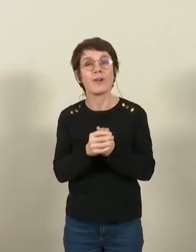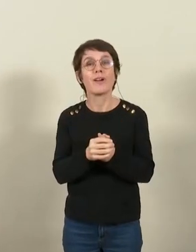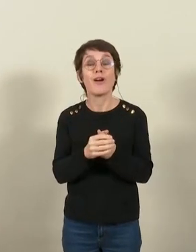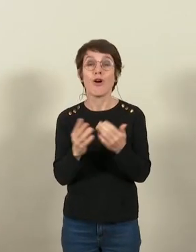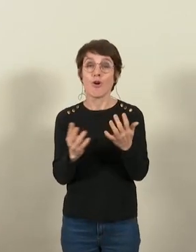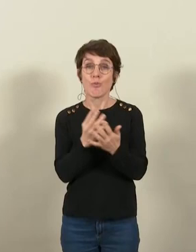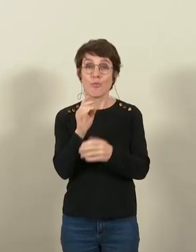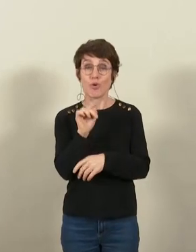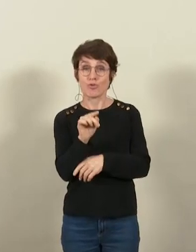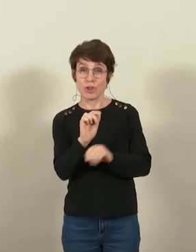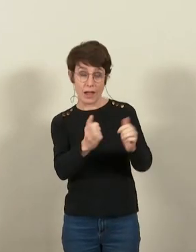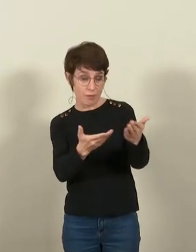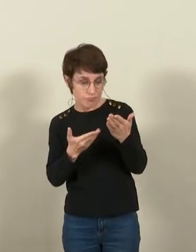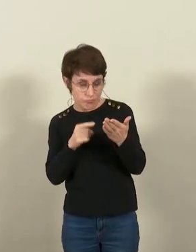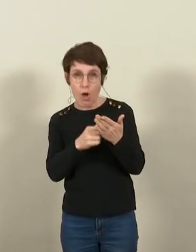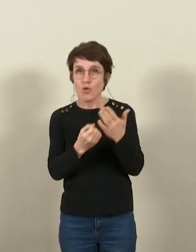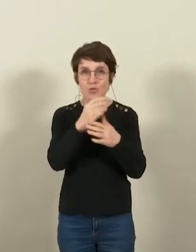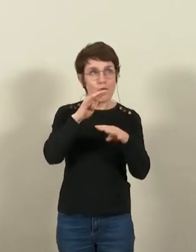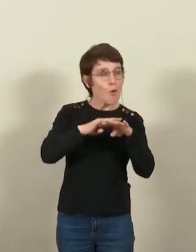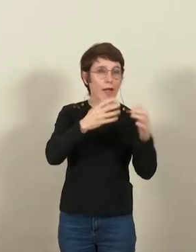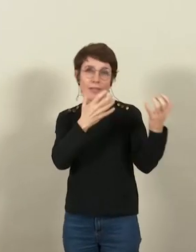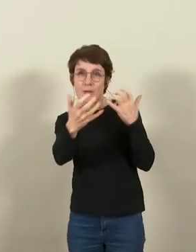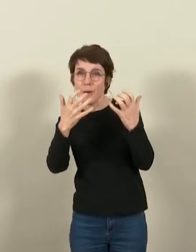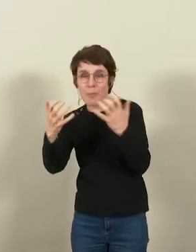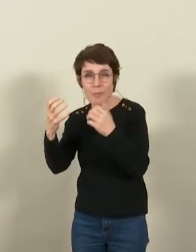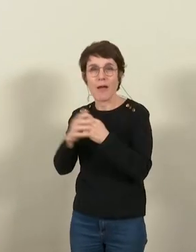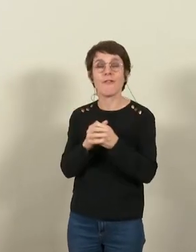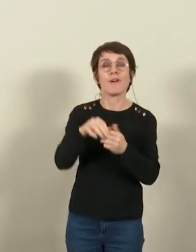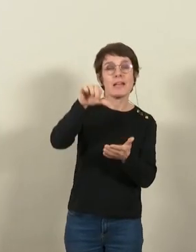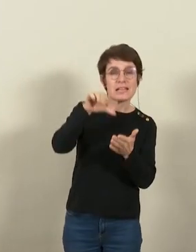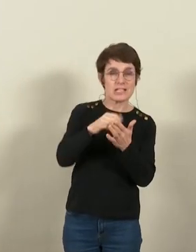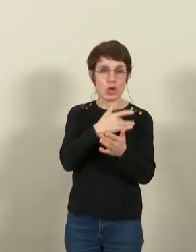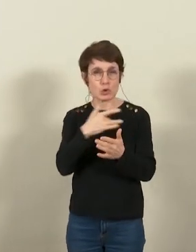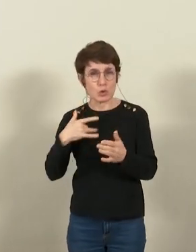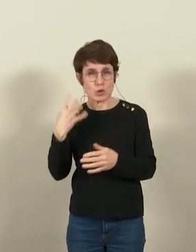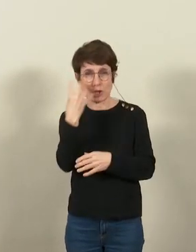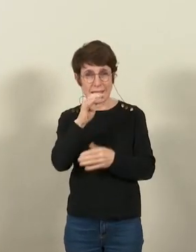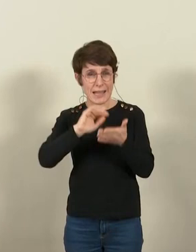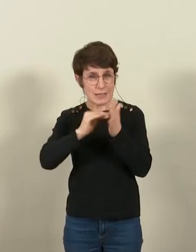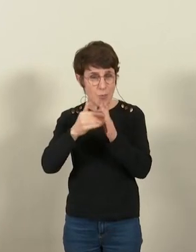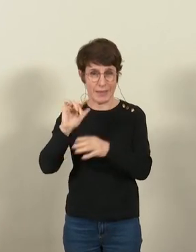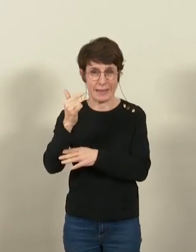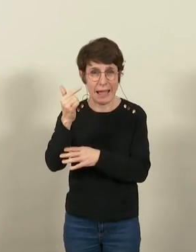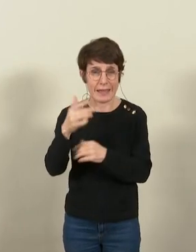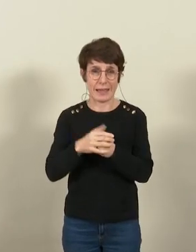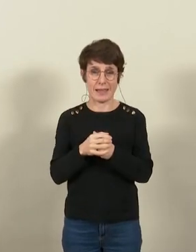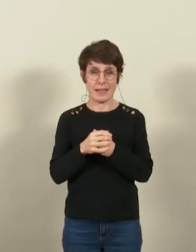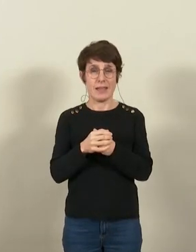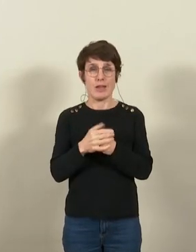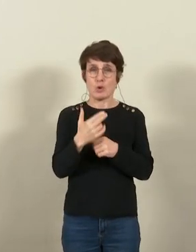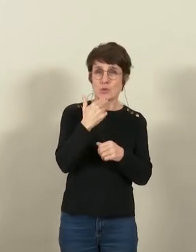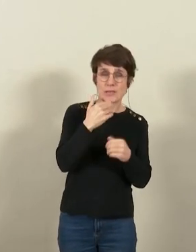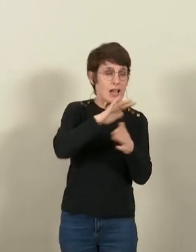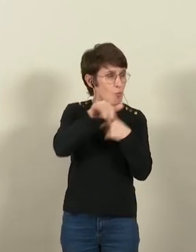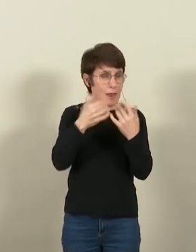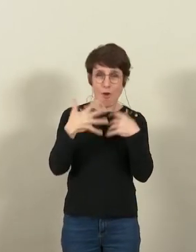un quartier réhabilité un centre de santé de 400 m Carr pour laagexa une mixité duage tout ça est